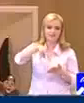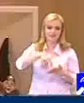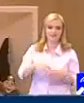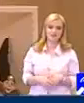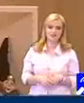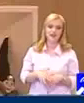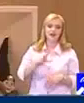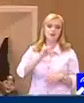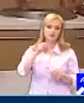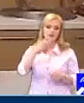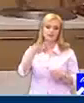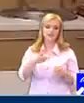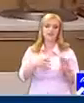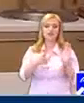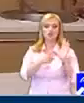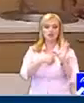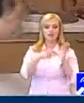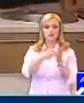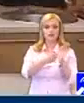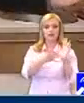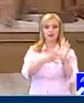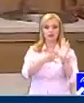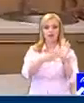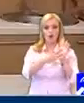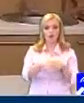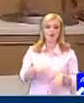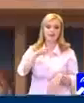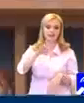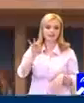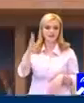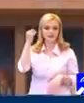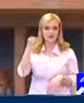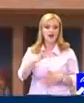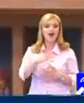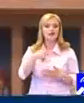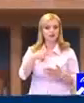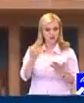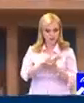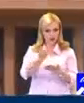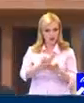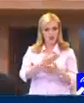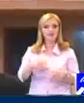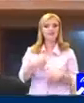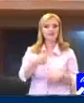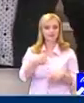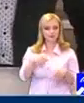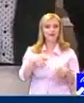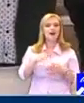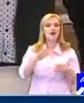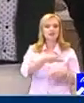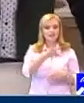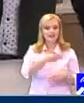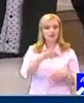fi urmărită de luni până vineri de la 6 la 9 doar pe TVR Moldova. Și noi, cei de la știrile, urăm să fie și în continuare printre primii pe piață în materie